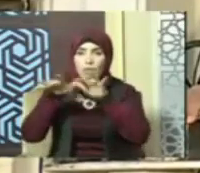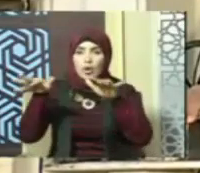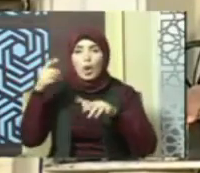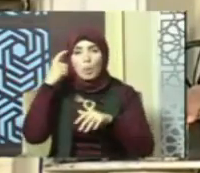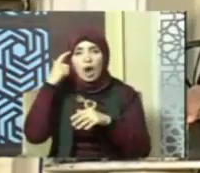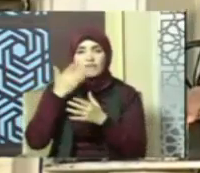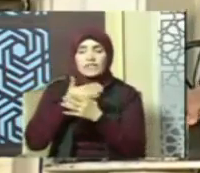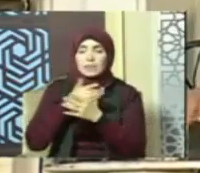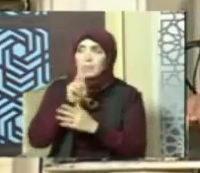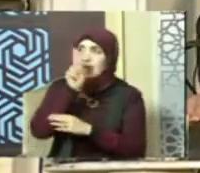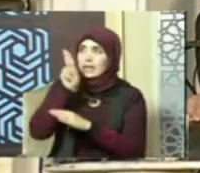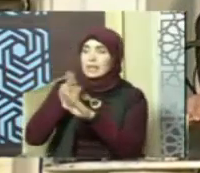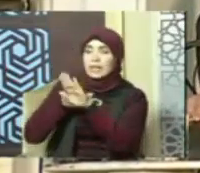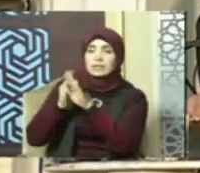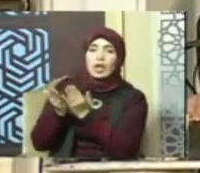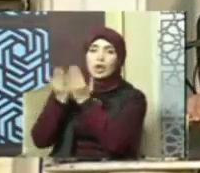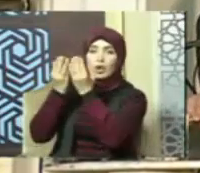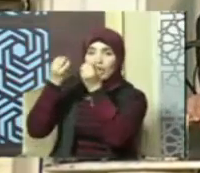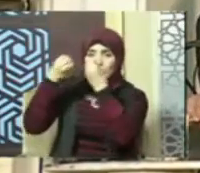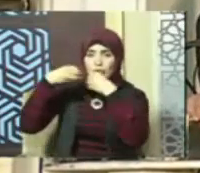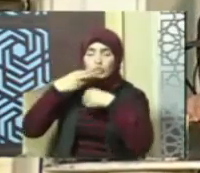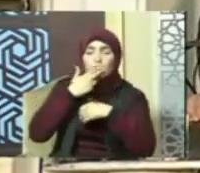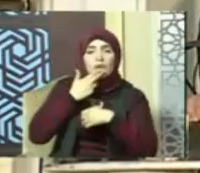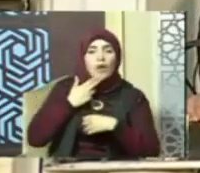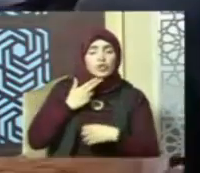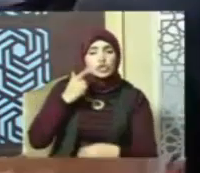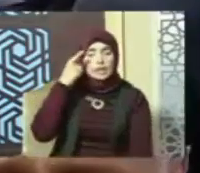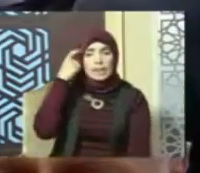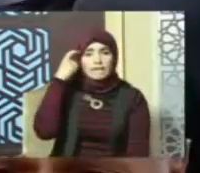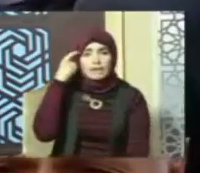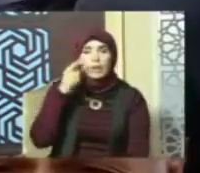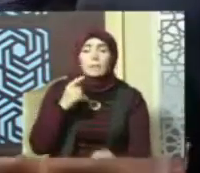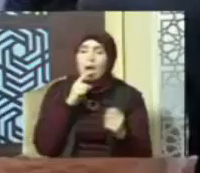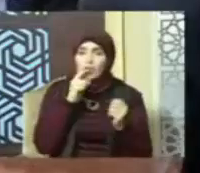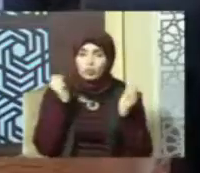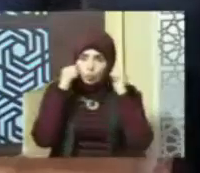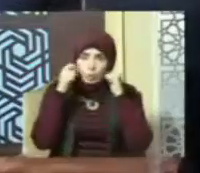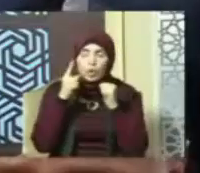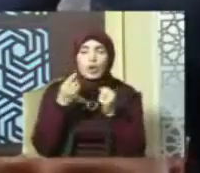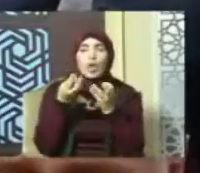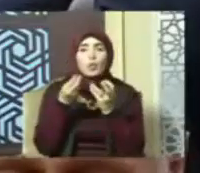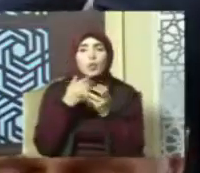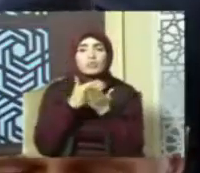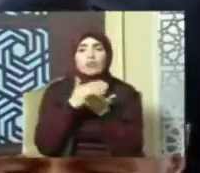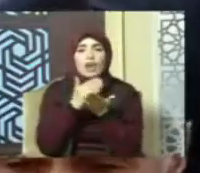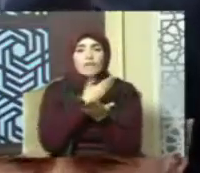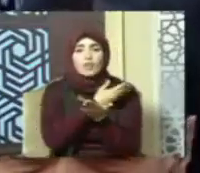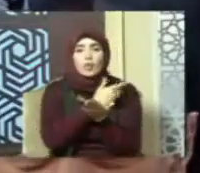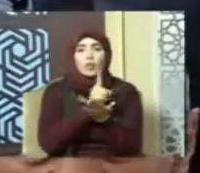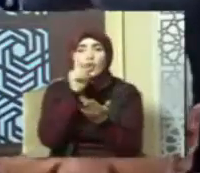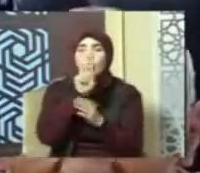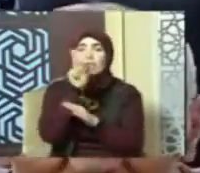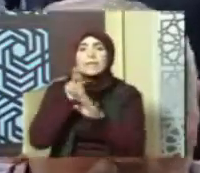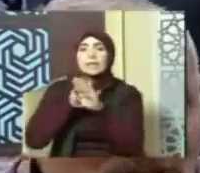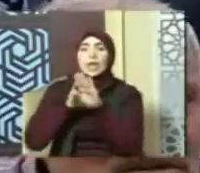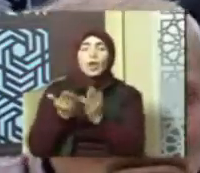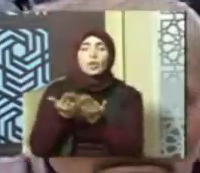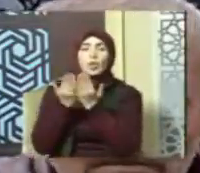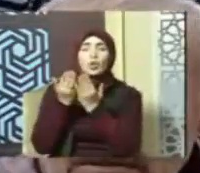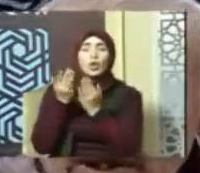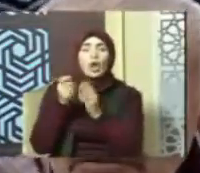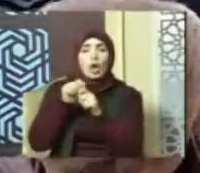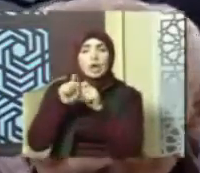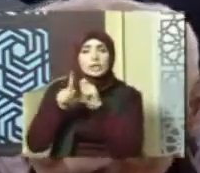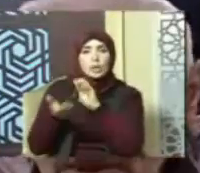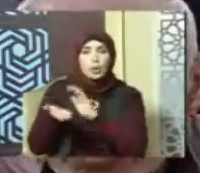بالأسباب. نسأل الله أن يرزقنا وإياكم حسن الفهم. توبوا إلى الله واستغفروه. نسأل الله عز وجل أن